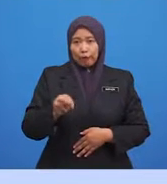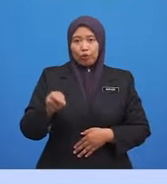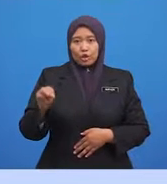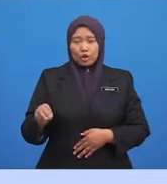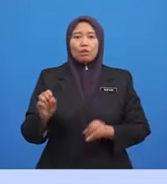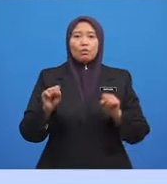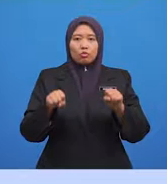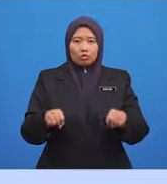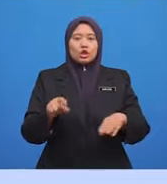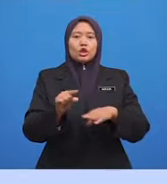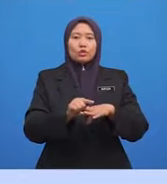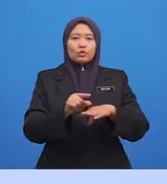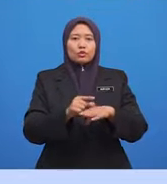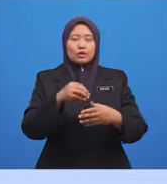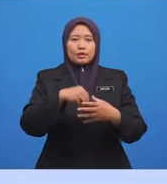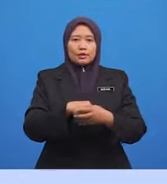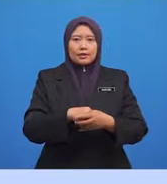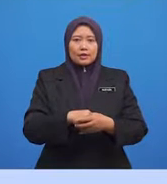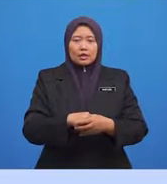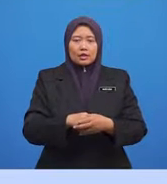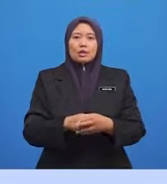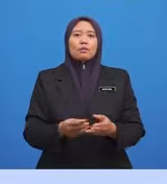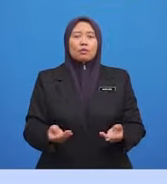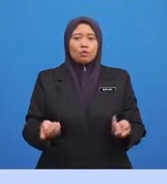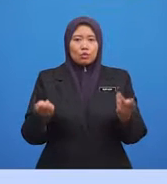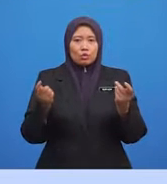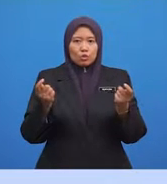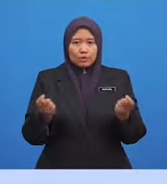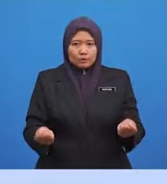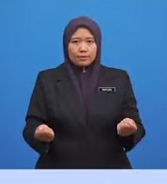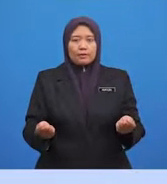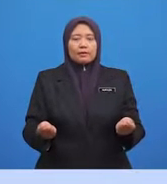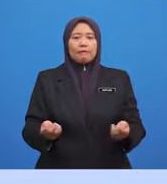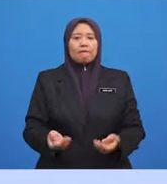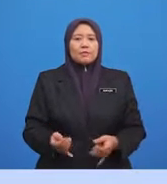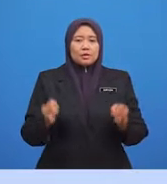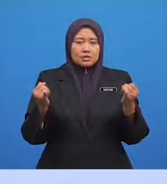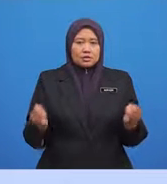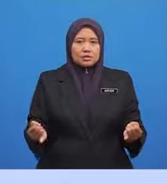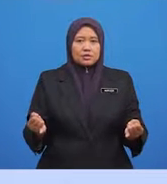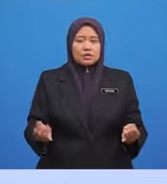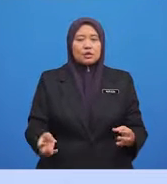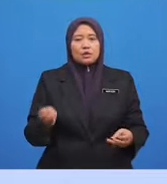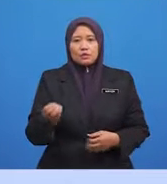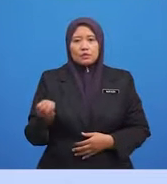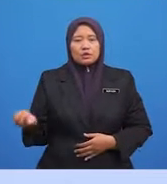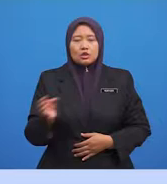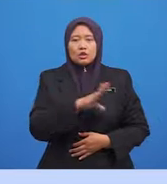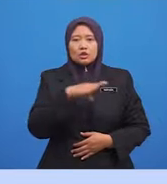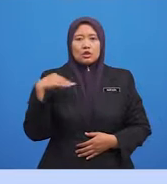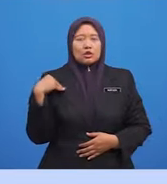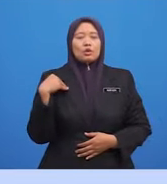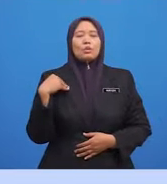Murid-murid boleh menggunakannya dalam menimbang jisim objek dan membuat perbandingan.